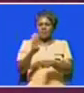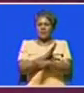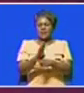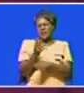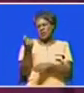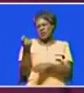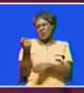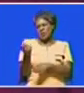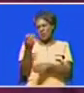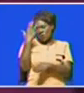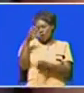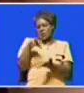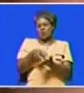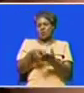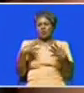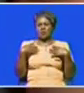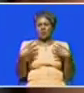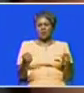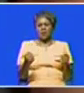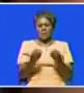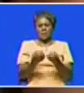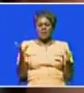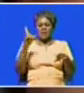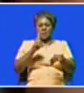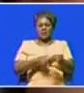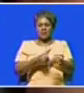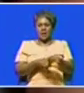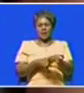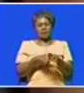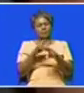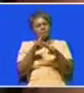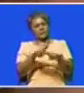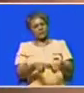mno kutokana na hali yake ya afya. Mara nyingi hutulia tu.